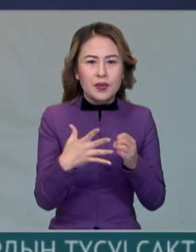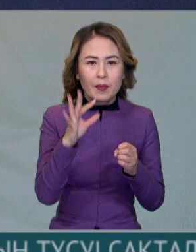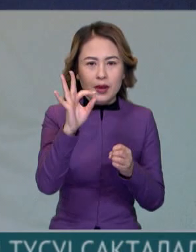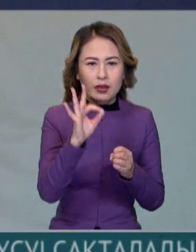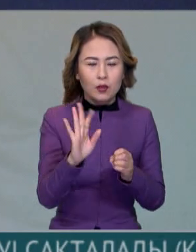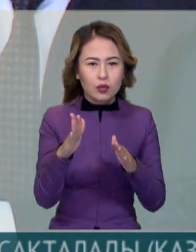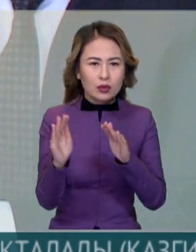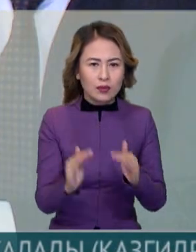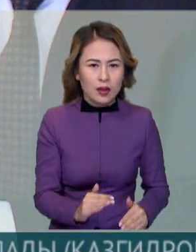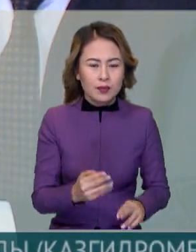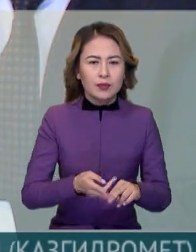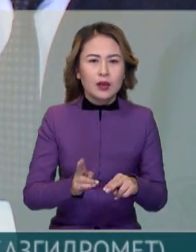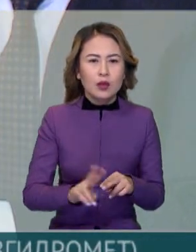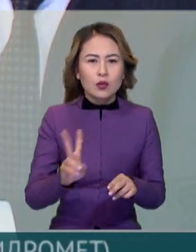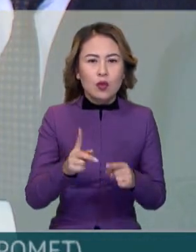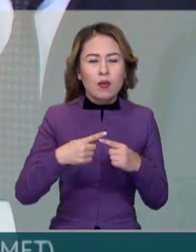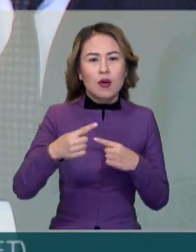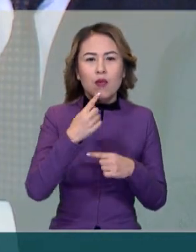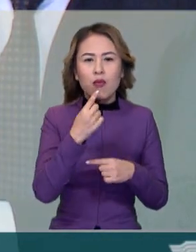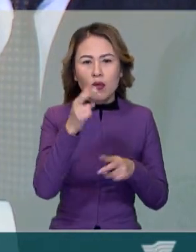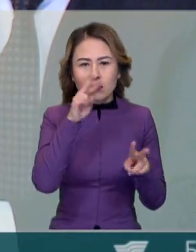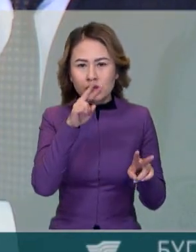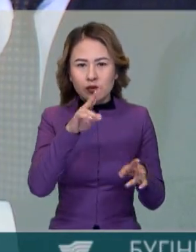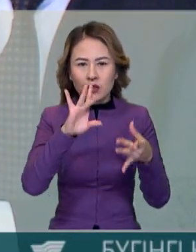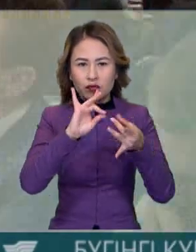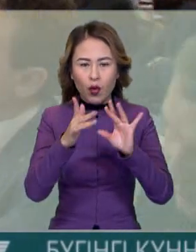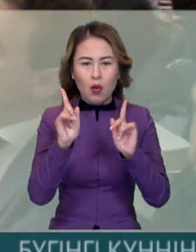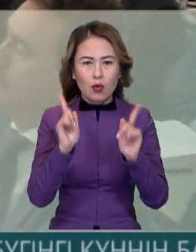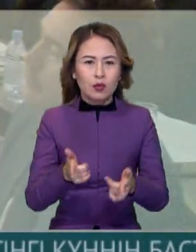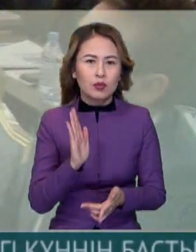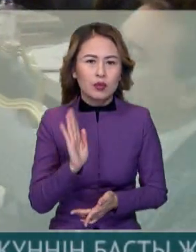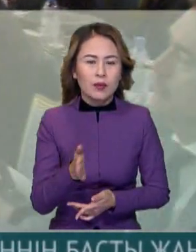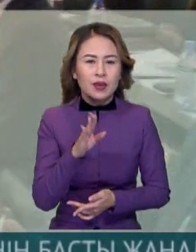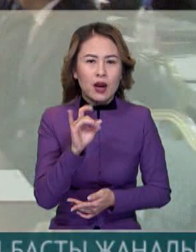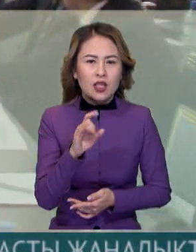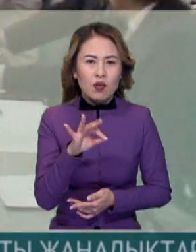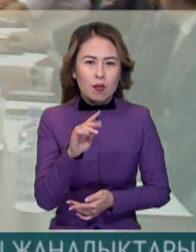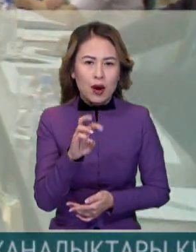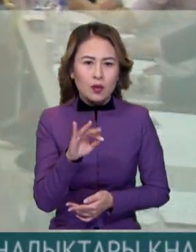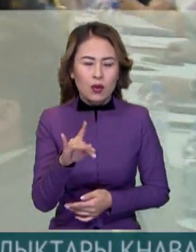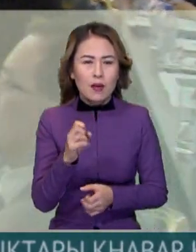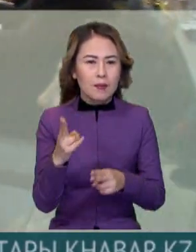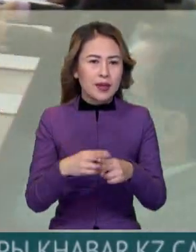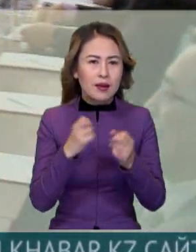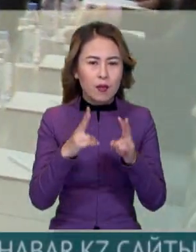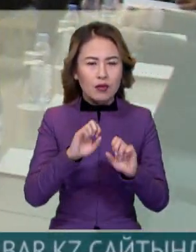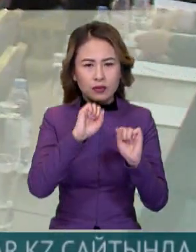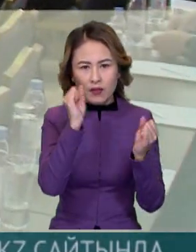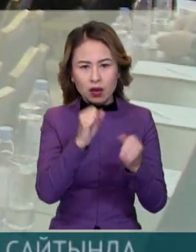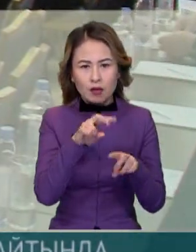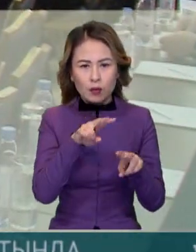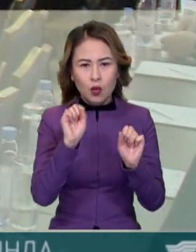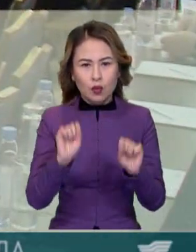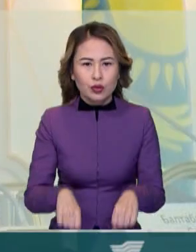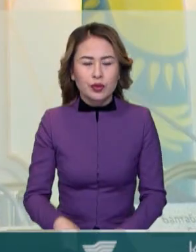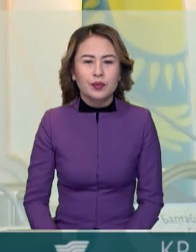15%-ке төмендетеді. Тіпті қашықтықтан бақылайтын онлайн жүйесі бар. Бұл трансформаторда қауіпсіз әрі жылдам бақылауға мүмкіндік